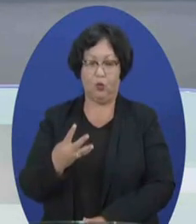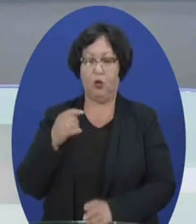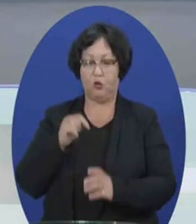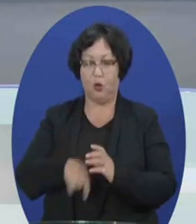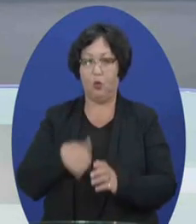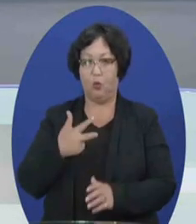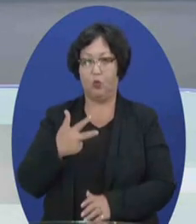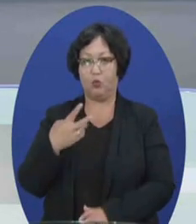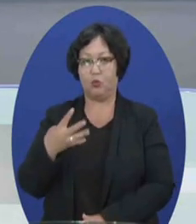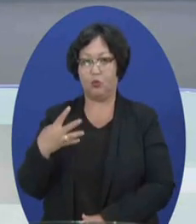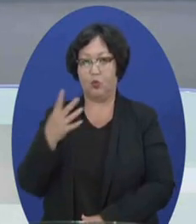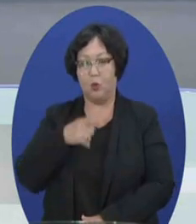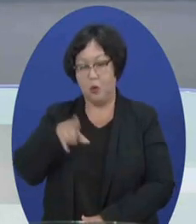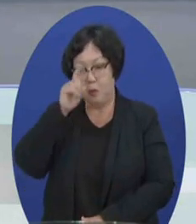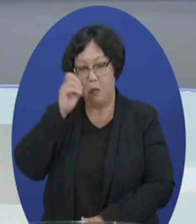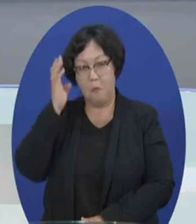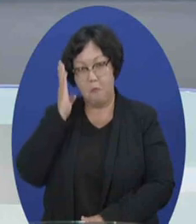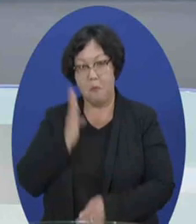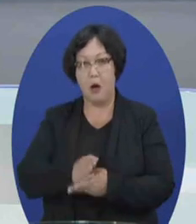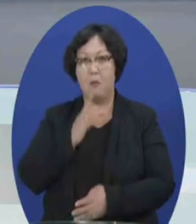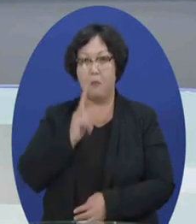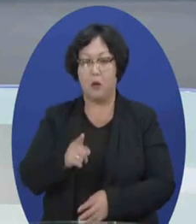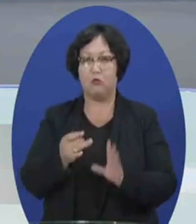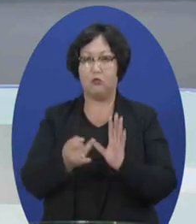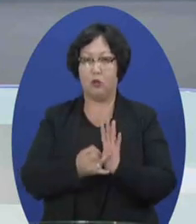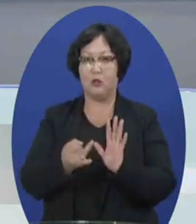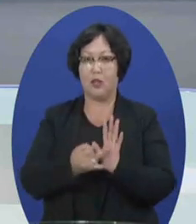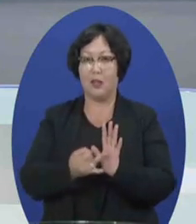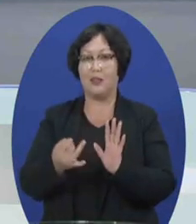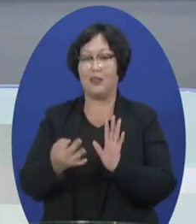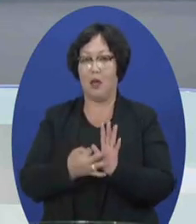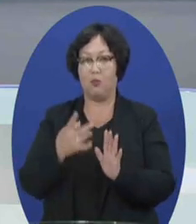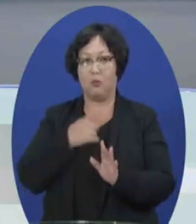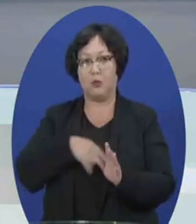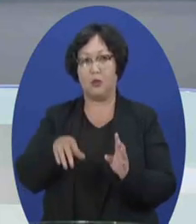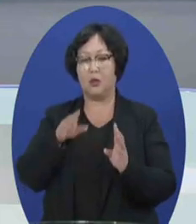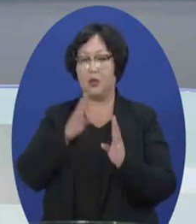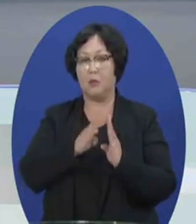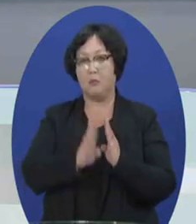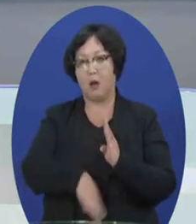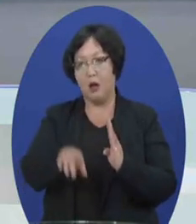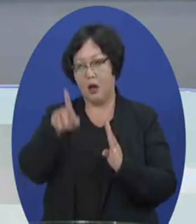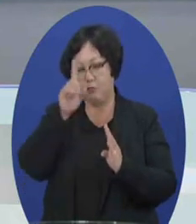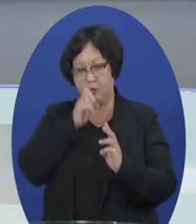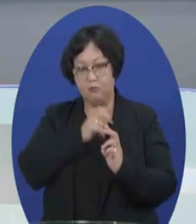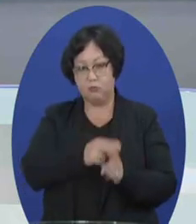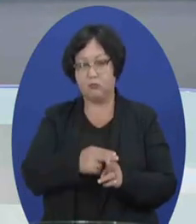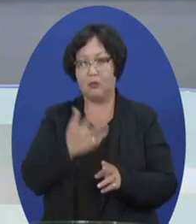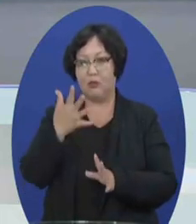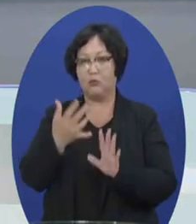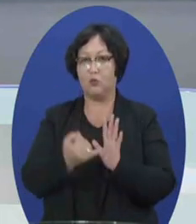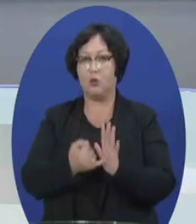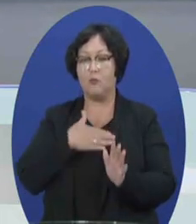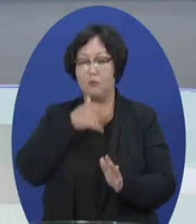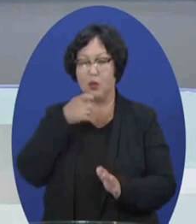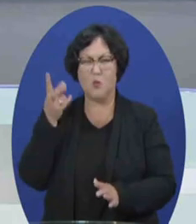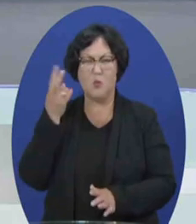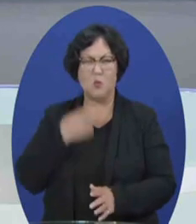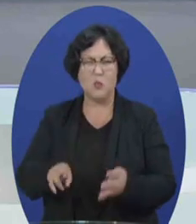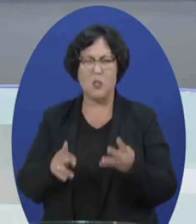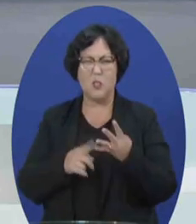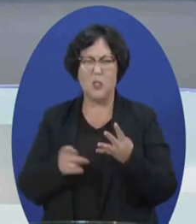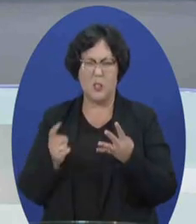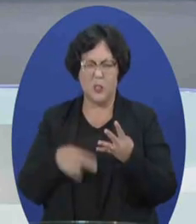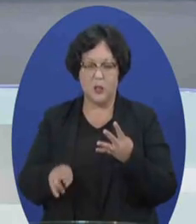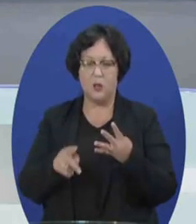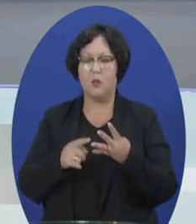одоо 344 хүн эмнэлэгт, 1778 хүн гэрийн тусгаарлалтанд дэмжлүүлж байгааг нь 56 хүний биеийн байдлыг хүнд,